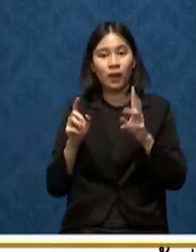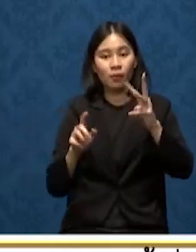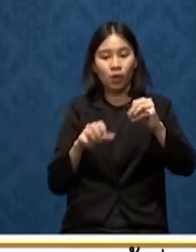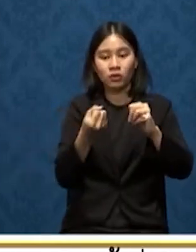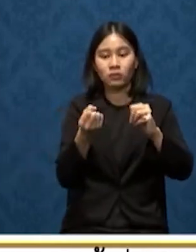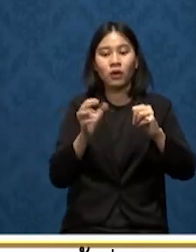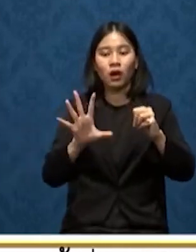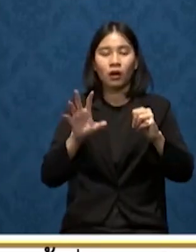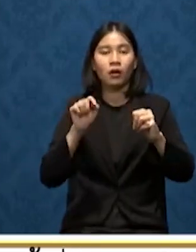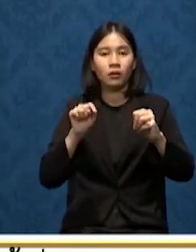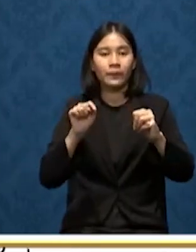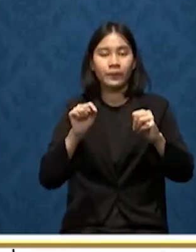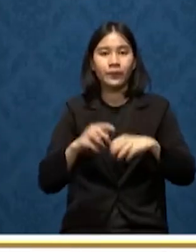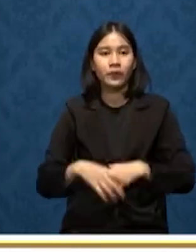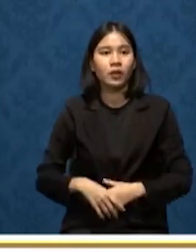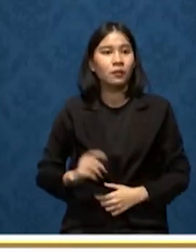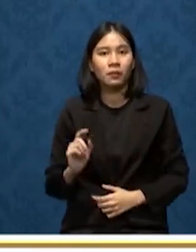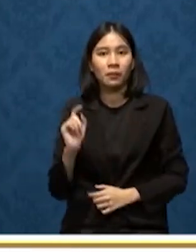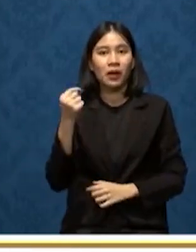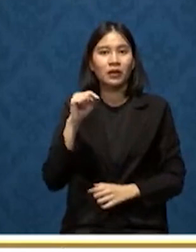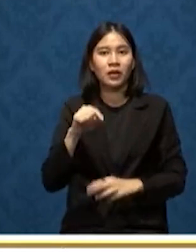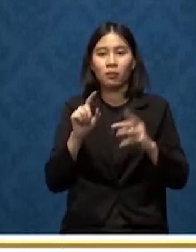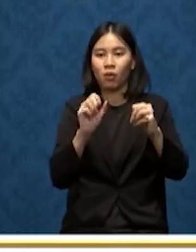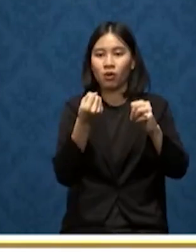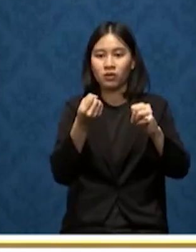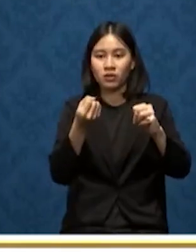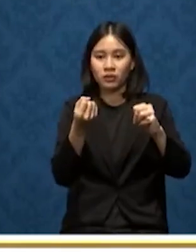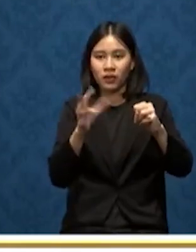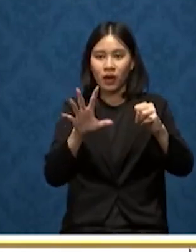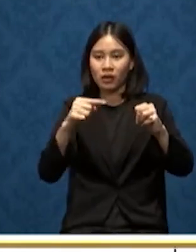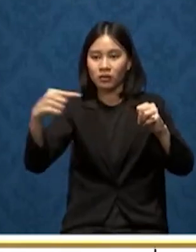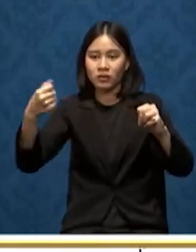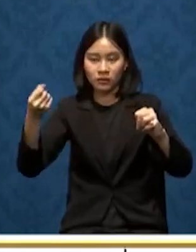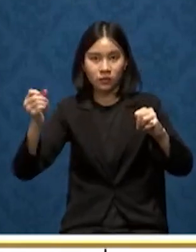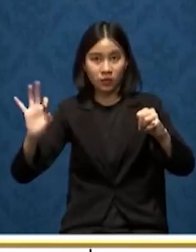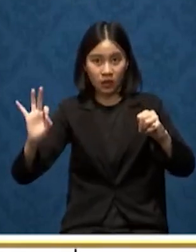ตา 14 เลยคร ท่าน ใหม่ ถึมาตา 19